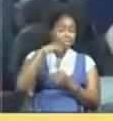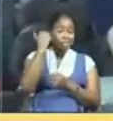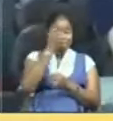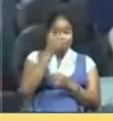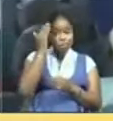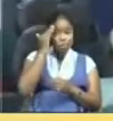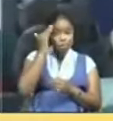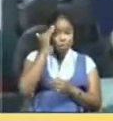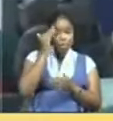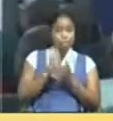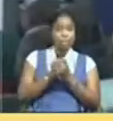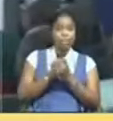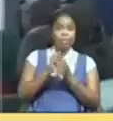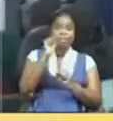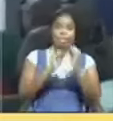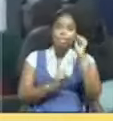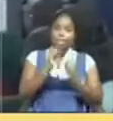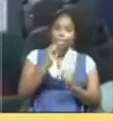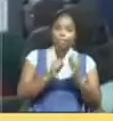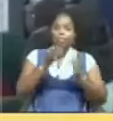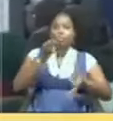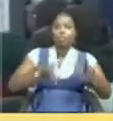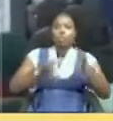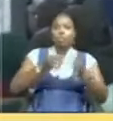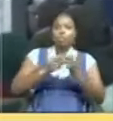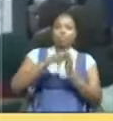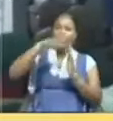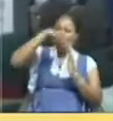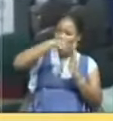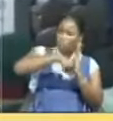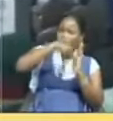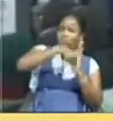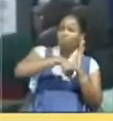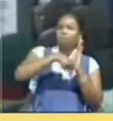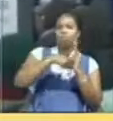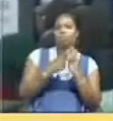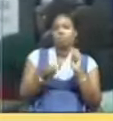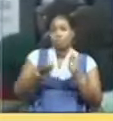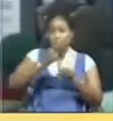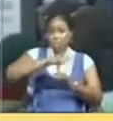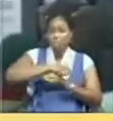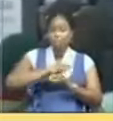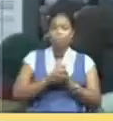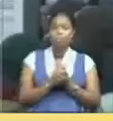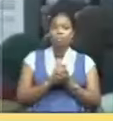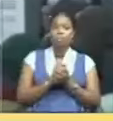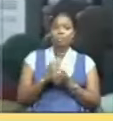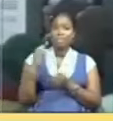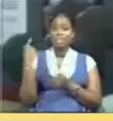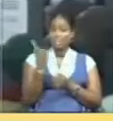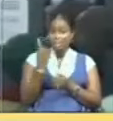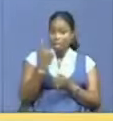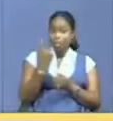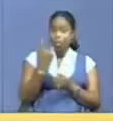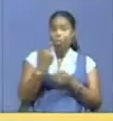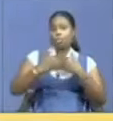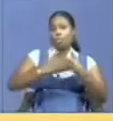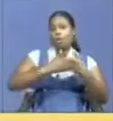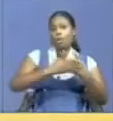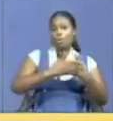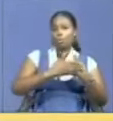notre système judiciaire a besoin d'une profonde refondation que seul une approche inclusive